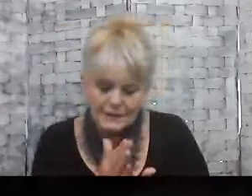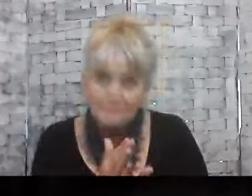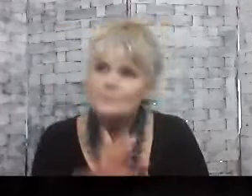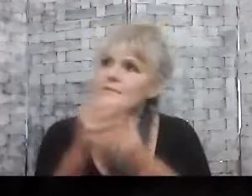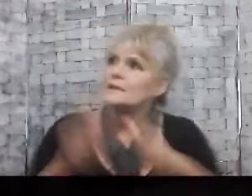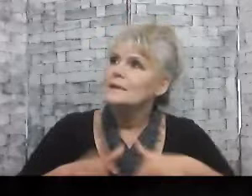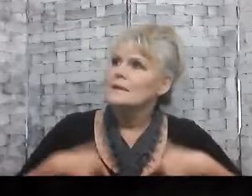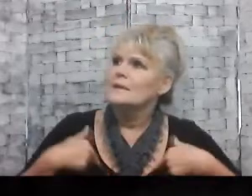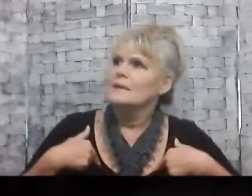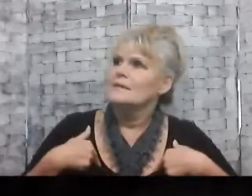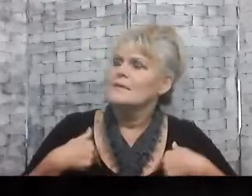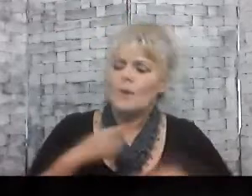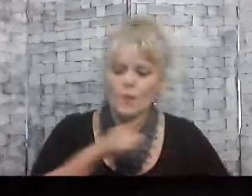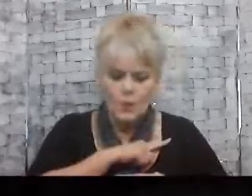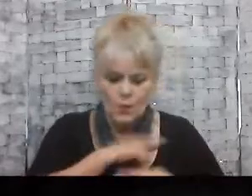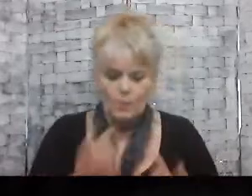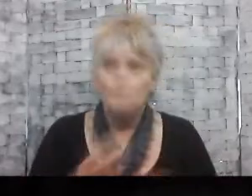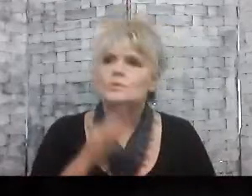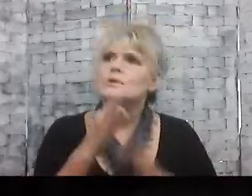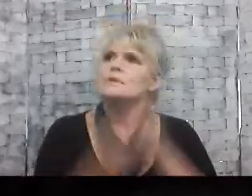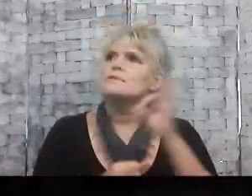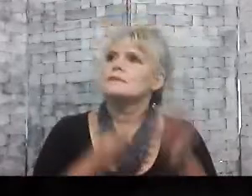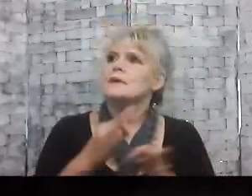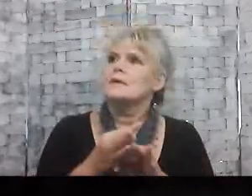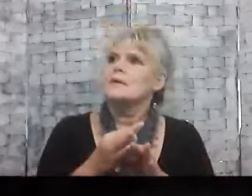lewe waaroor hierdie story gaan.